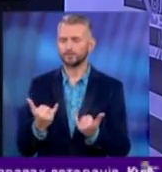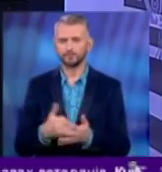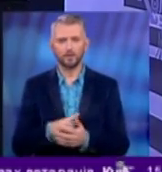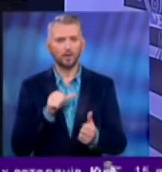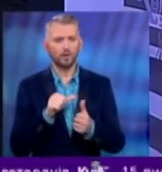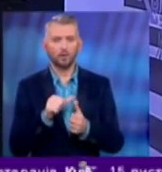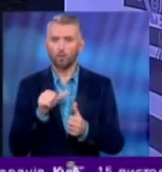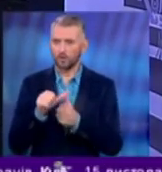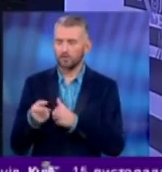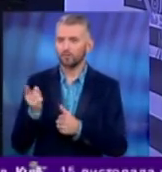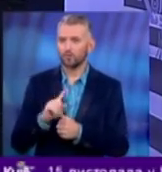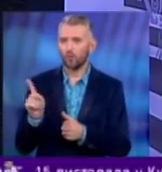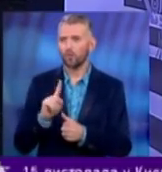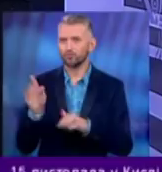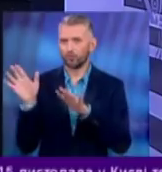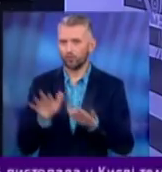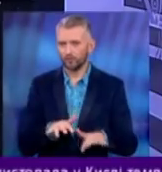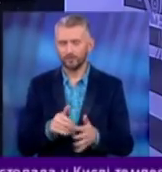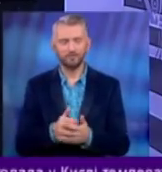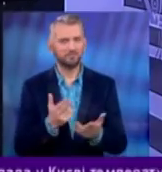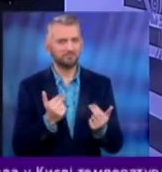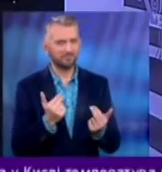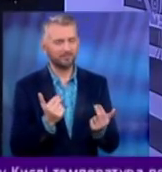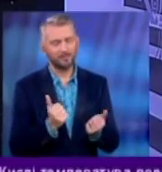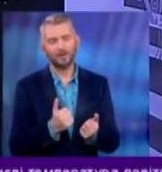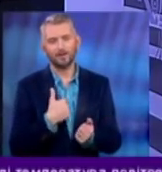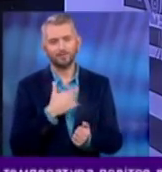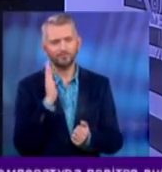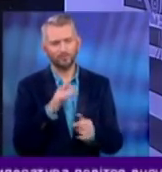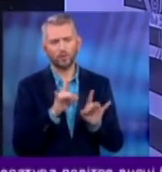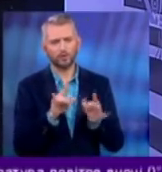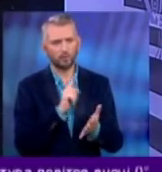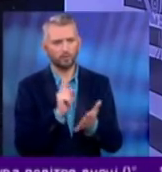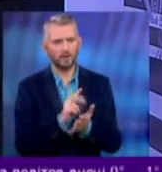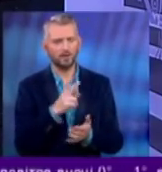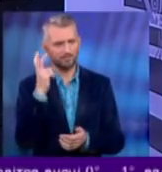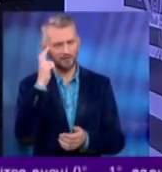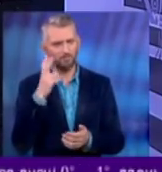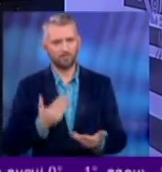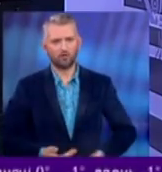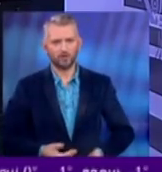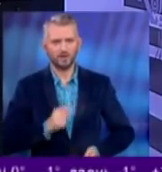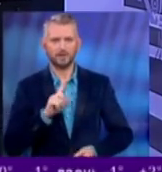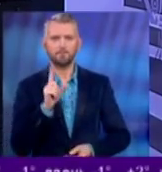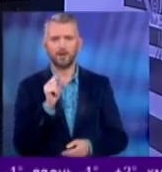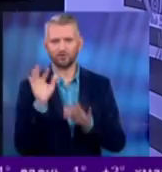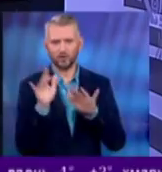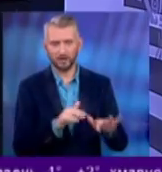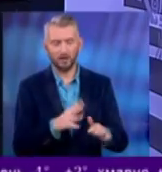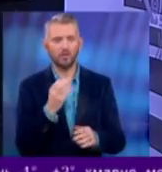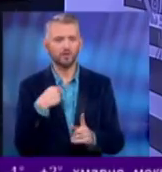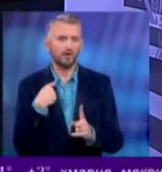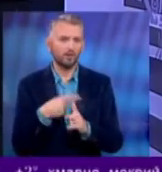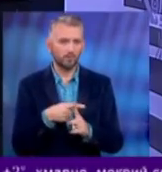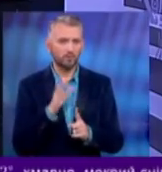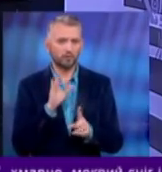того, що вітаєте вас першим снігом. Так, ми обов'язково розкажемо, як столиця пережила оцей перший сніг. Ну, а ще, крім того, у випуску